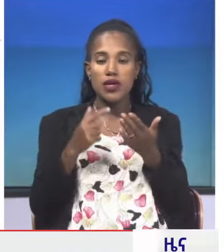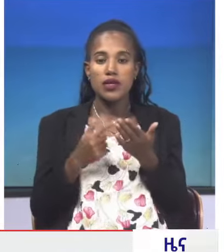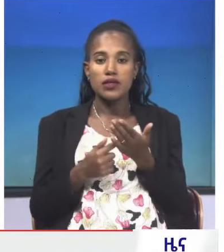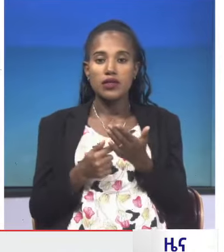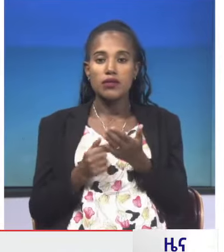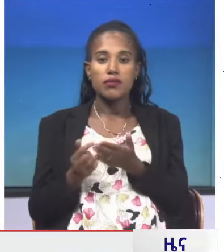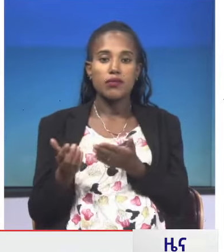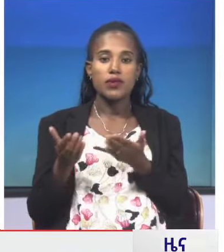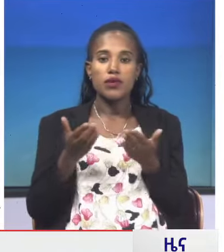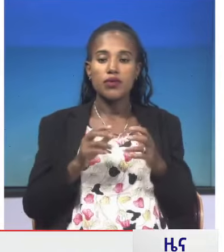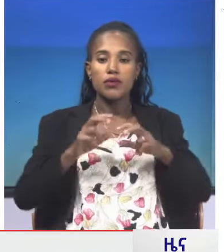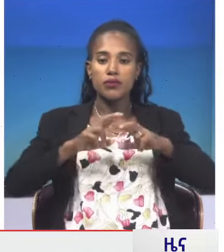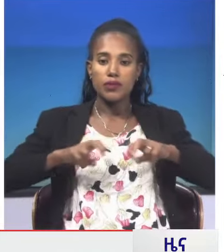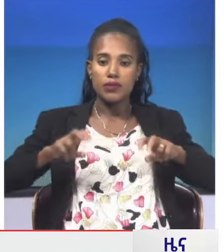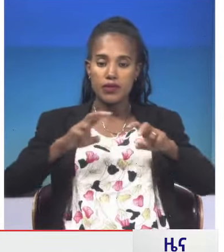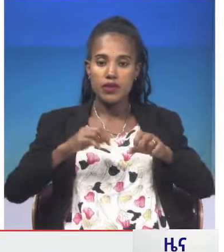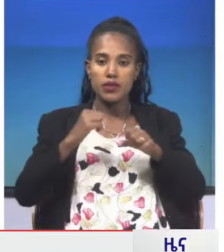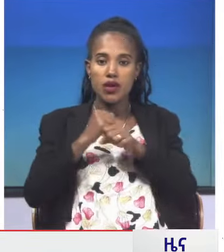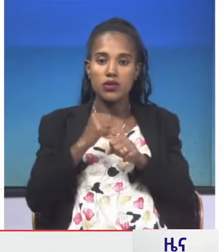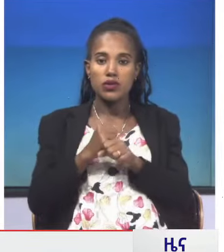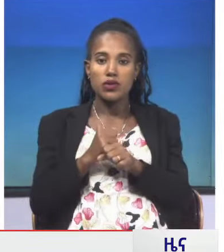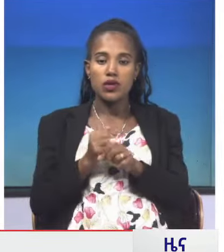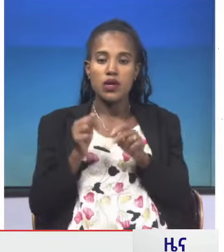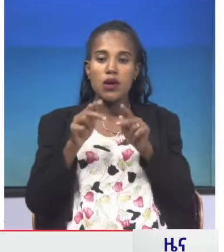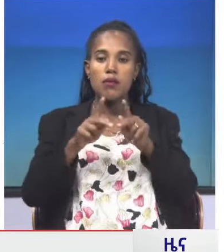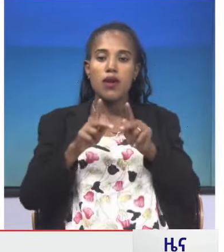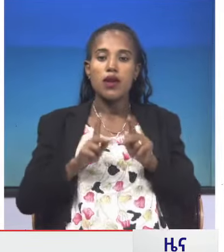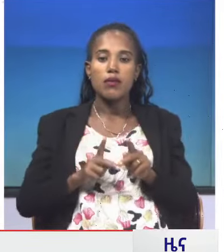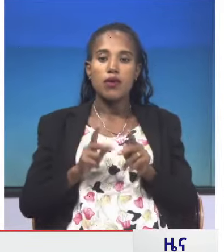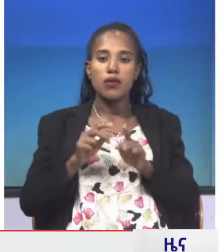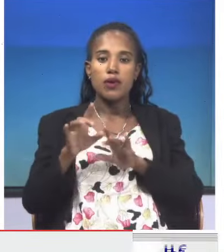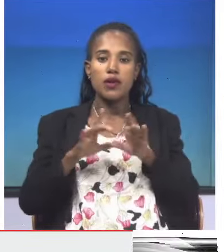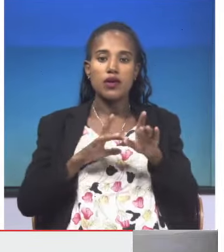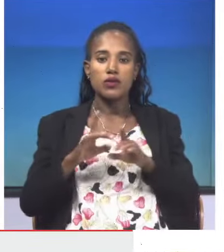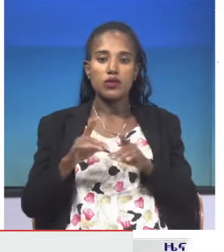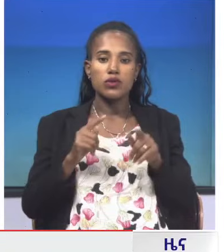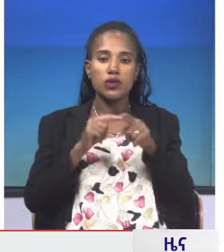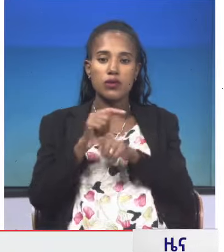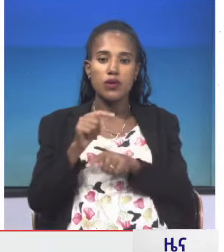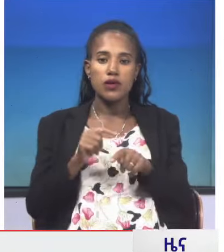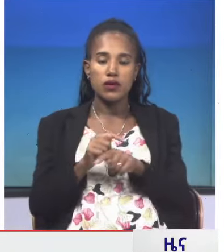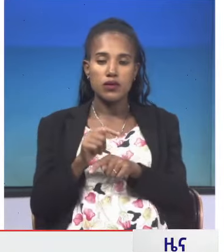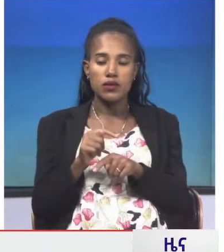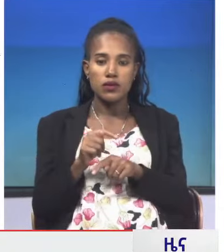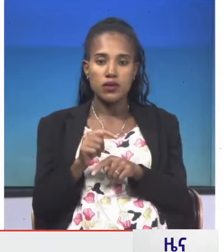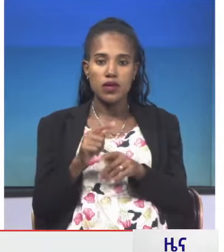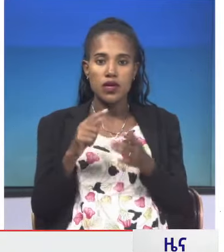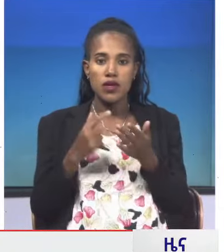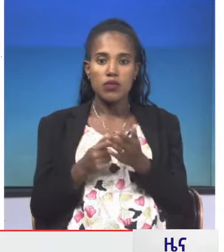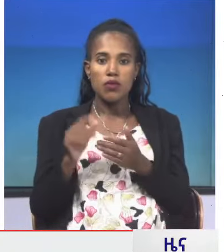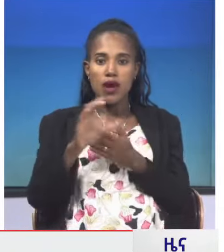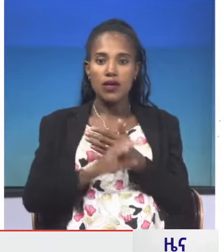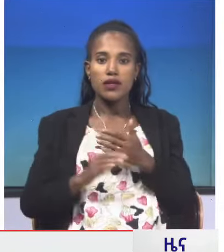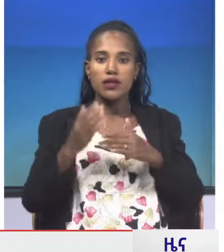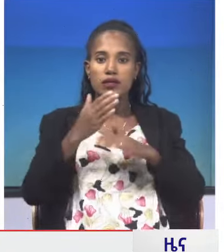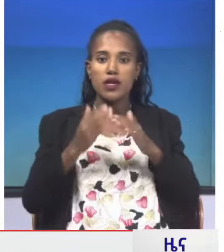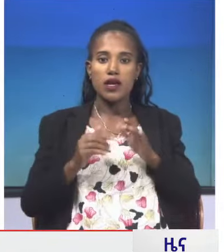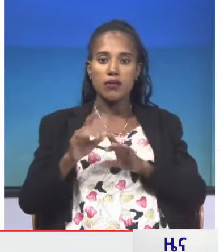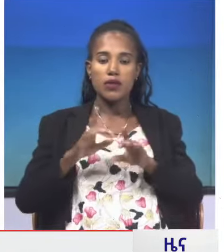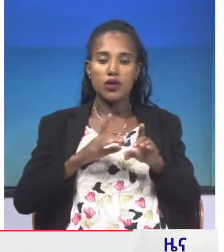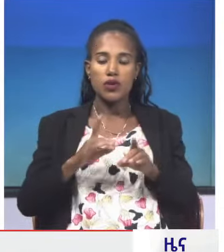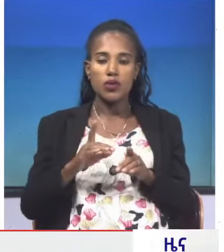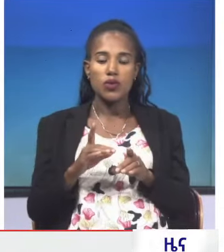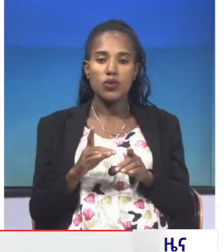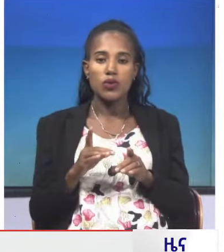ከነዚህም የሚቀርቡ የምርምር ስራዎች ፓርላማው ለሚያከናውናቸው ተግባራት እንዲሁም በአገር ደረጃ ለሚደረጉ